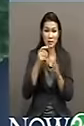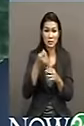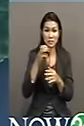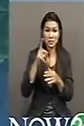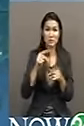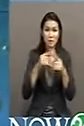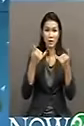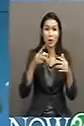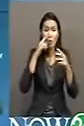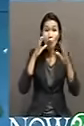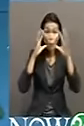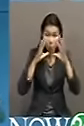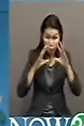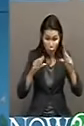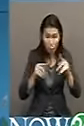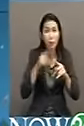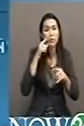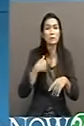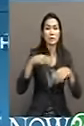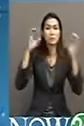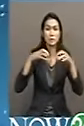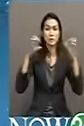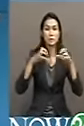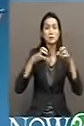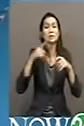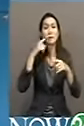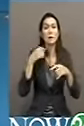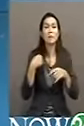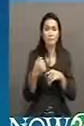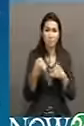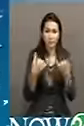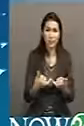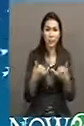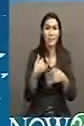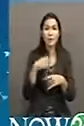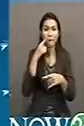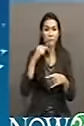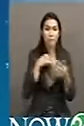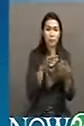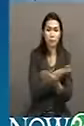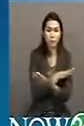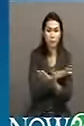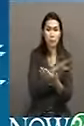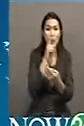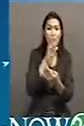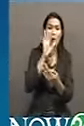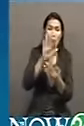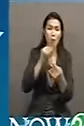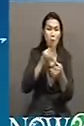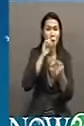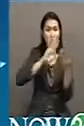นี้ได้อ่อนกำลังลงกลายเป็นหย่อมความกดอากาศต่ำที่มีกำลังแรงแล้วนะครับและได้เคลื่อนตัวจากบริเวณภาคตะวัน